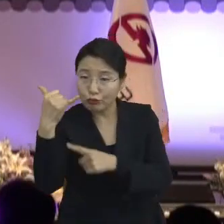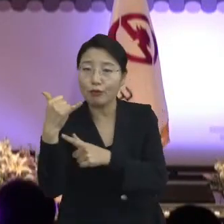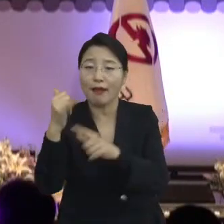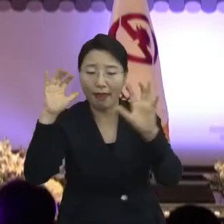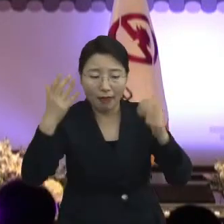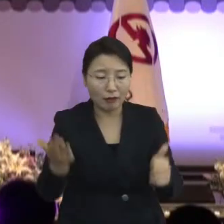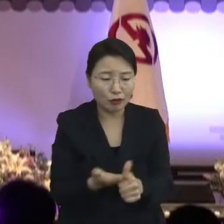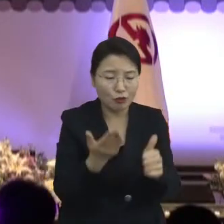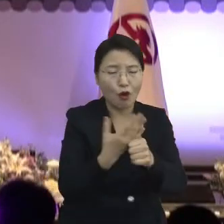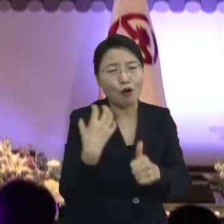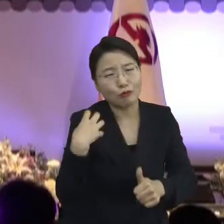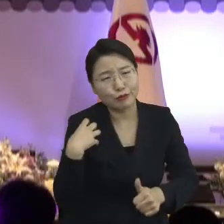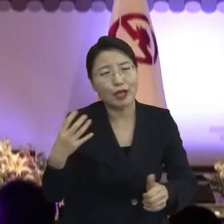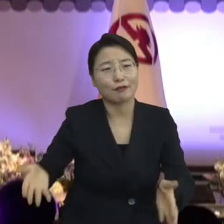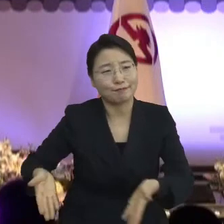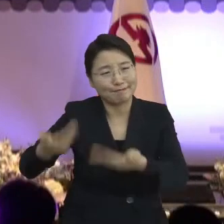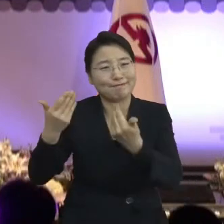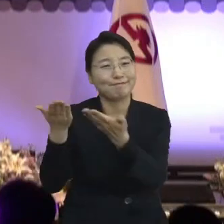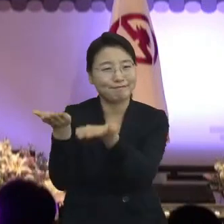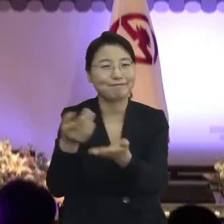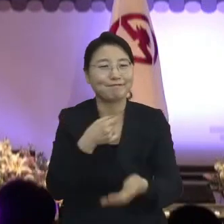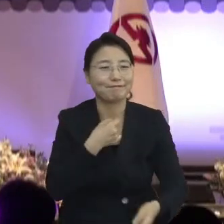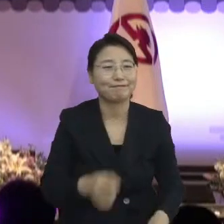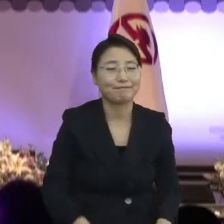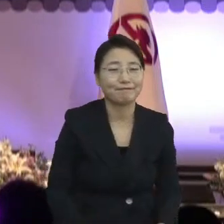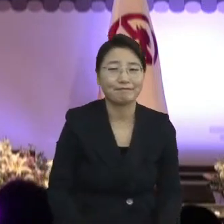육아 부담을 해소해 나가겠습니다.